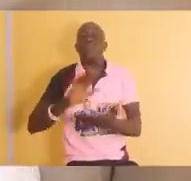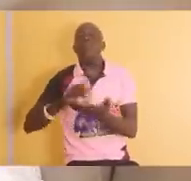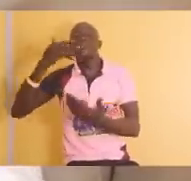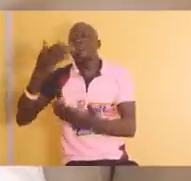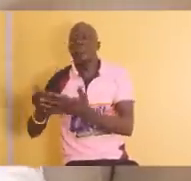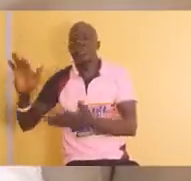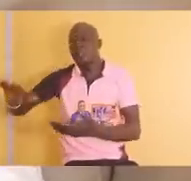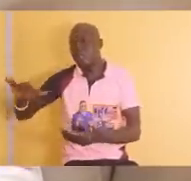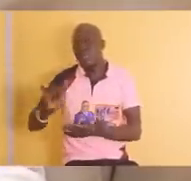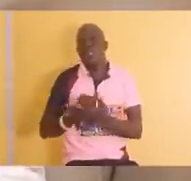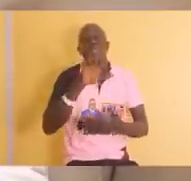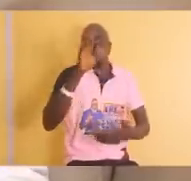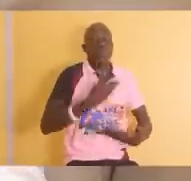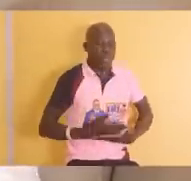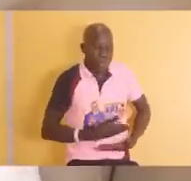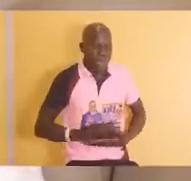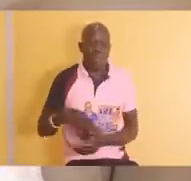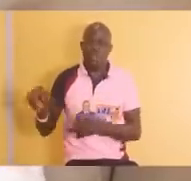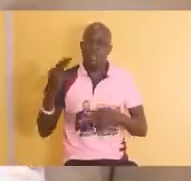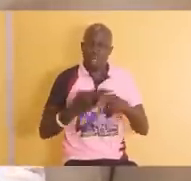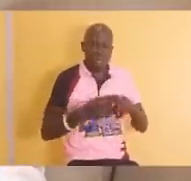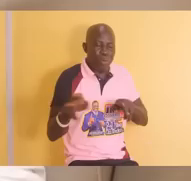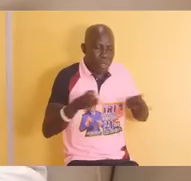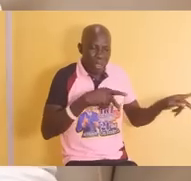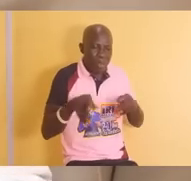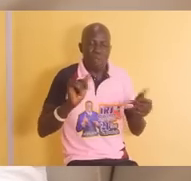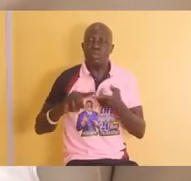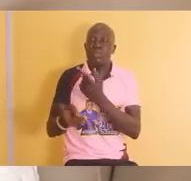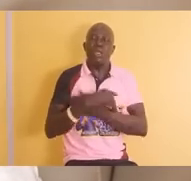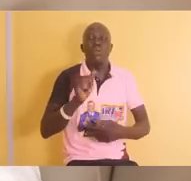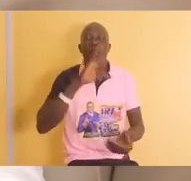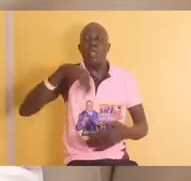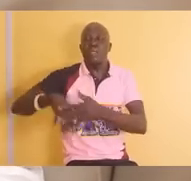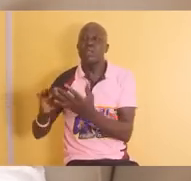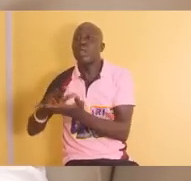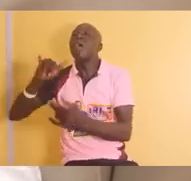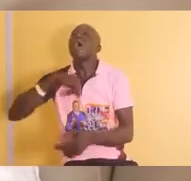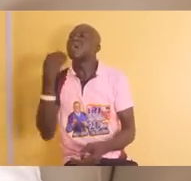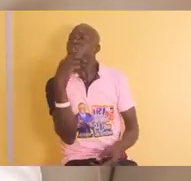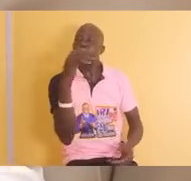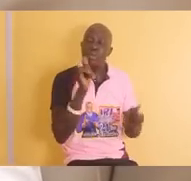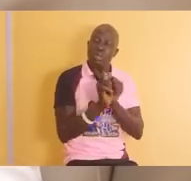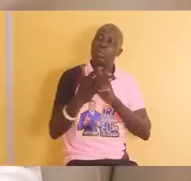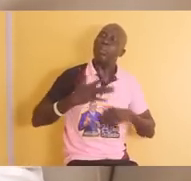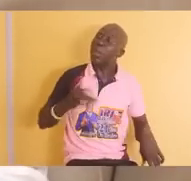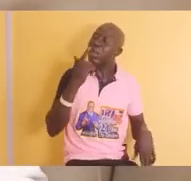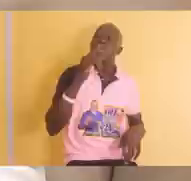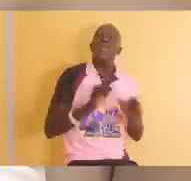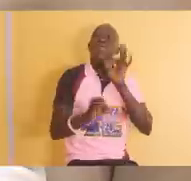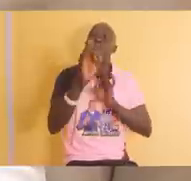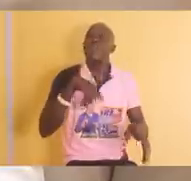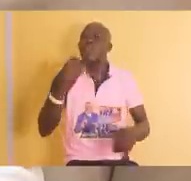ile omo te se ko mo yen ologo lo ma je laye enu mi mo fi soro ba ba le